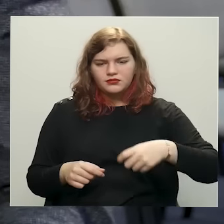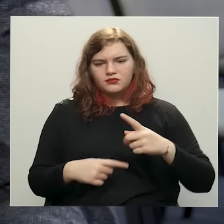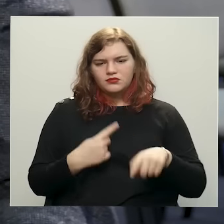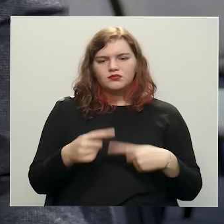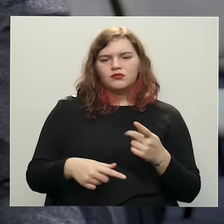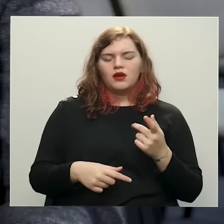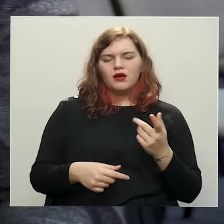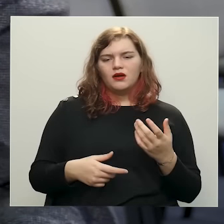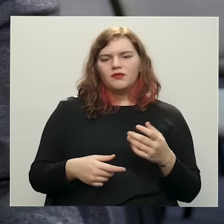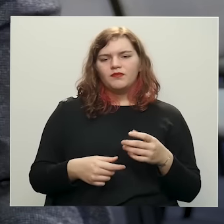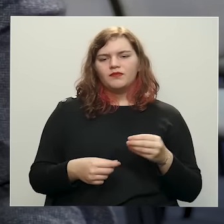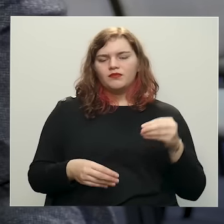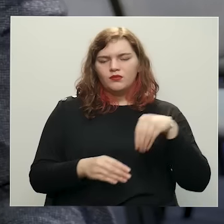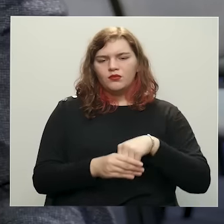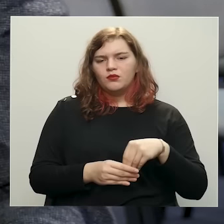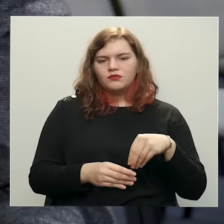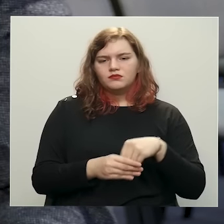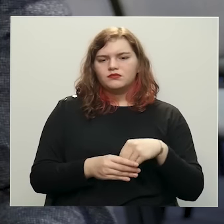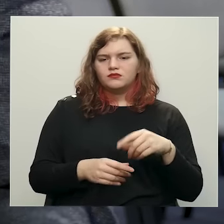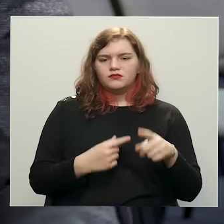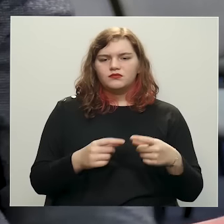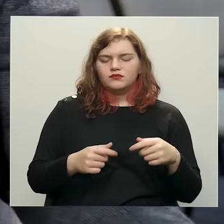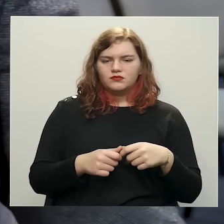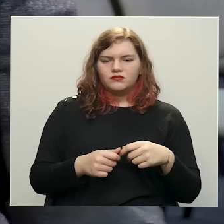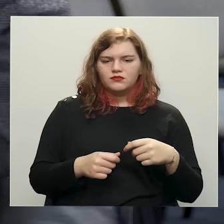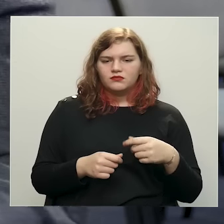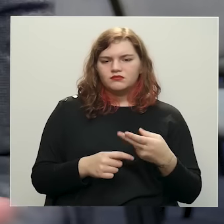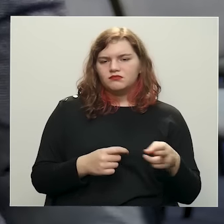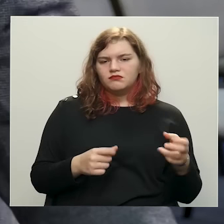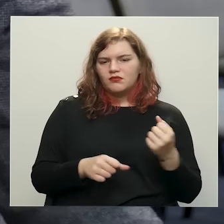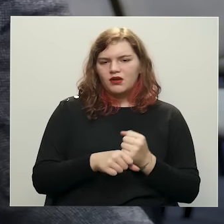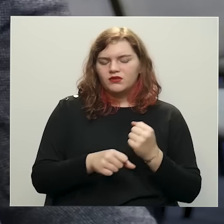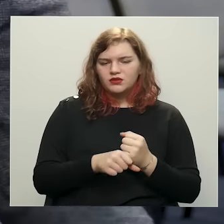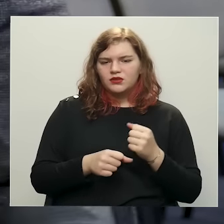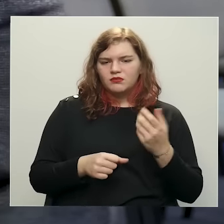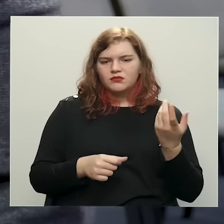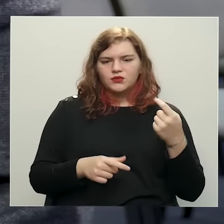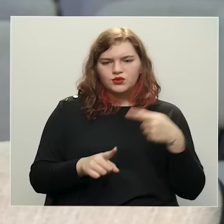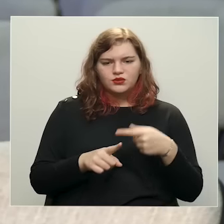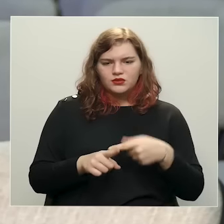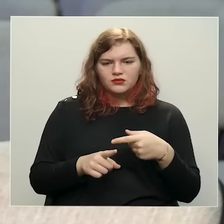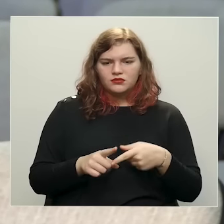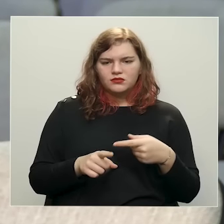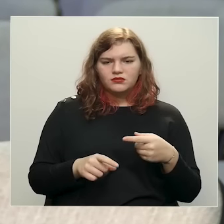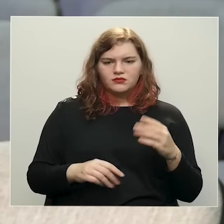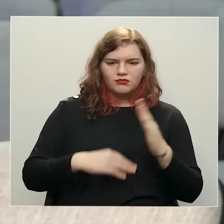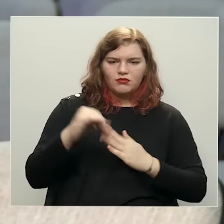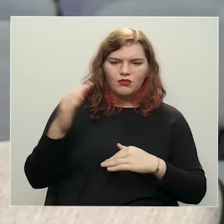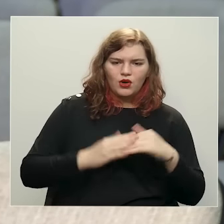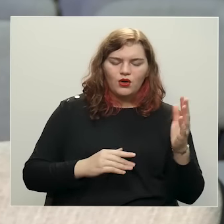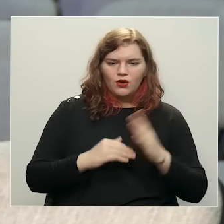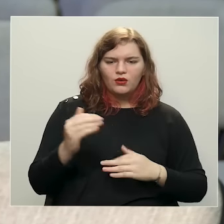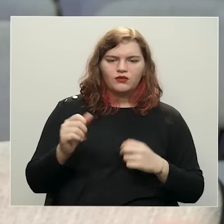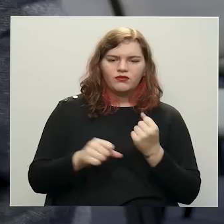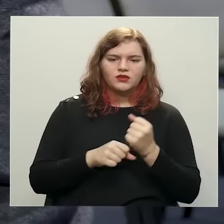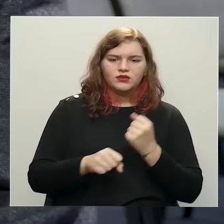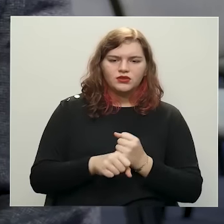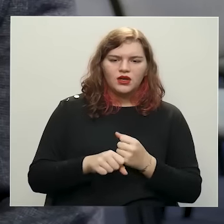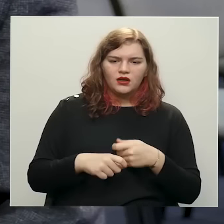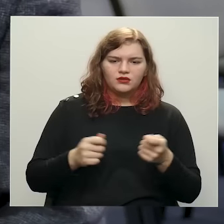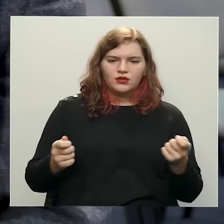într-o tendon de la ce îl strângea și restul era pe mâna sudorilor. Creștea blocul în... Păi, dar venea